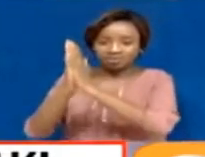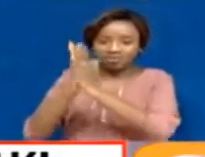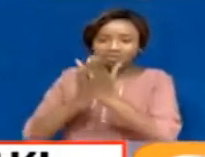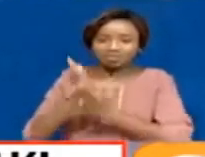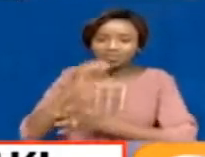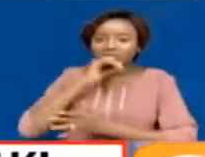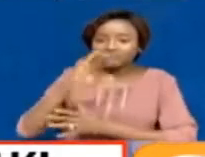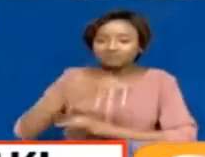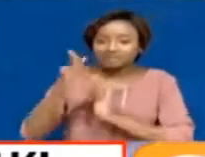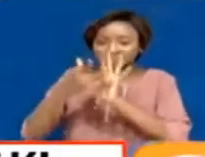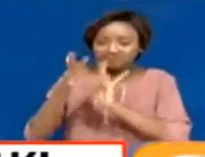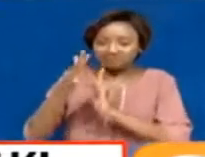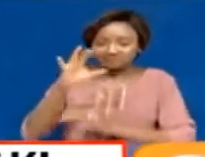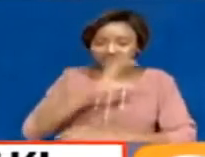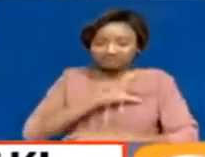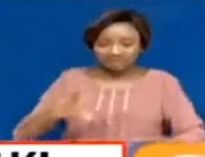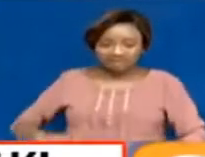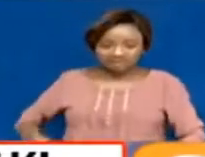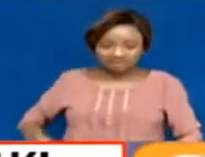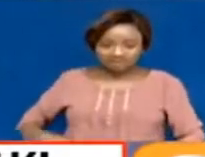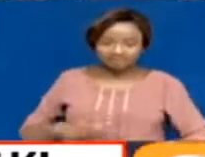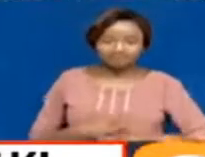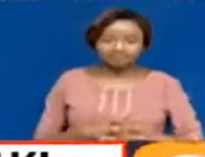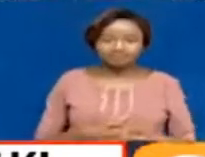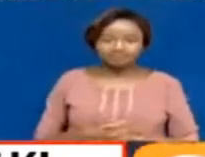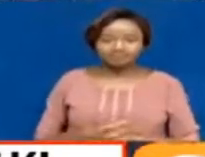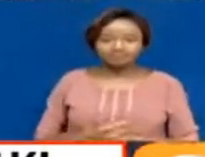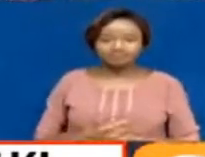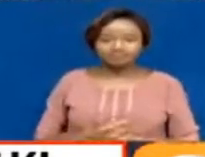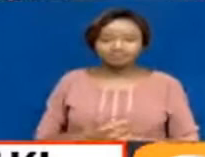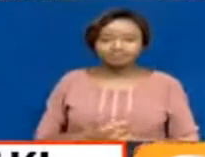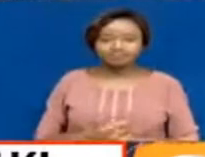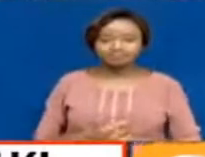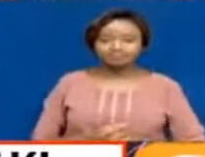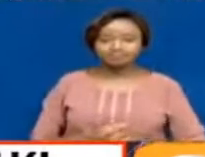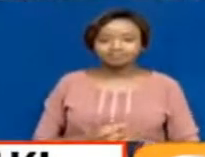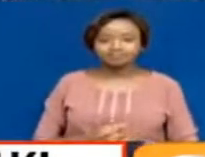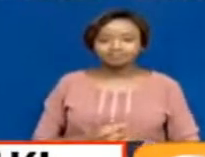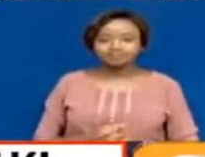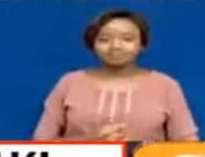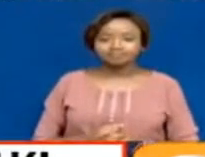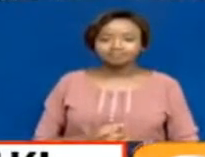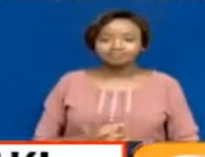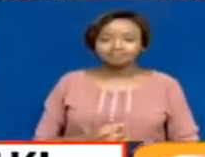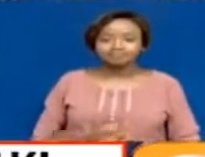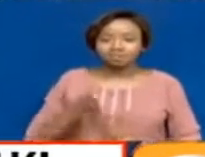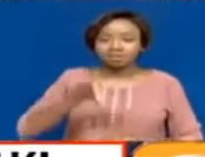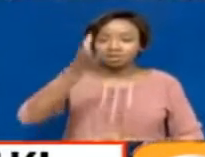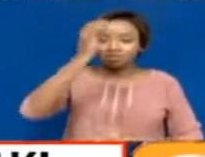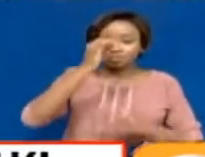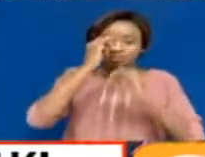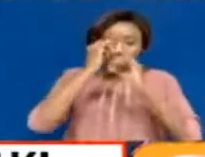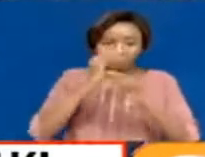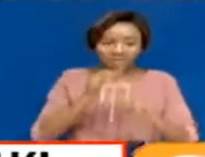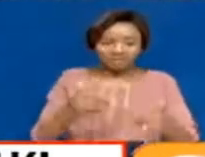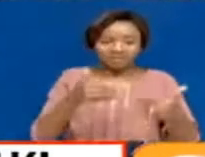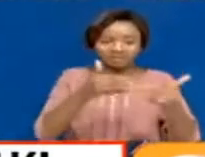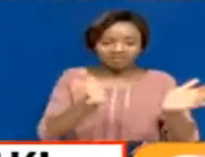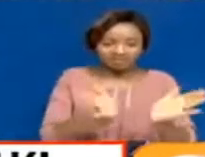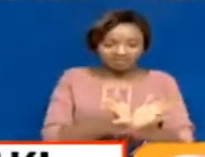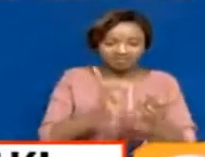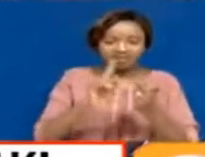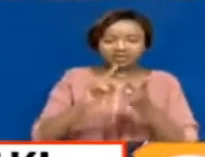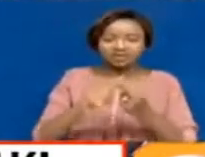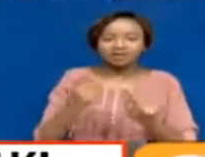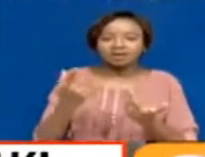Yesu Kristo Bwana wetu. Amina. Asante. Mwenyezi Mungu ambariki familia na taifa